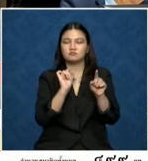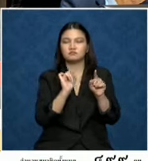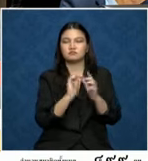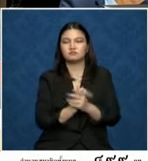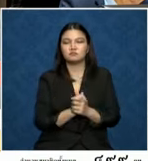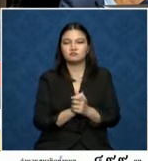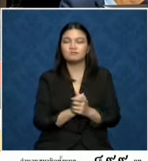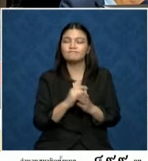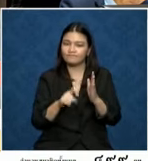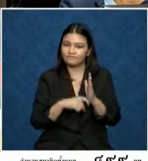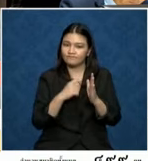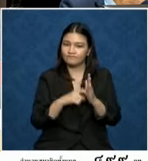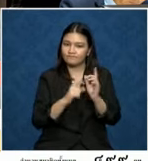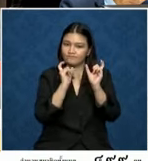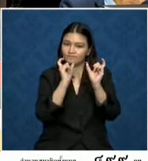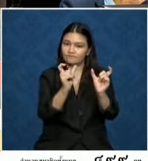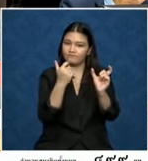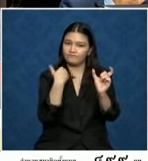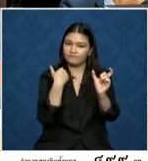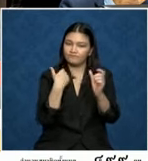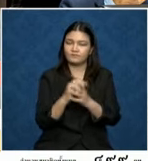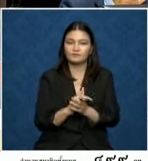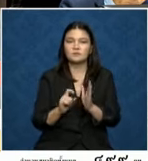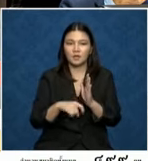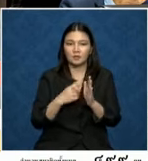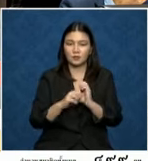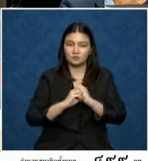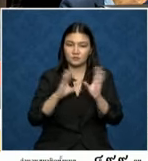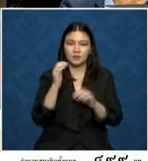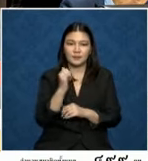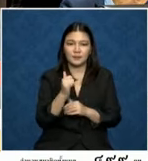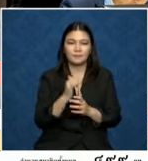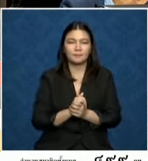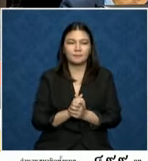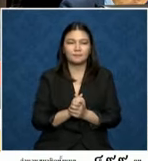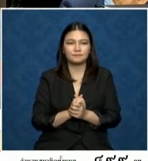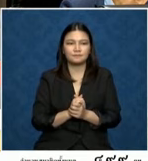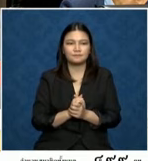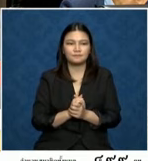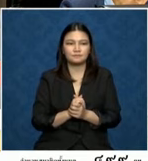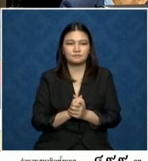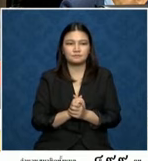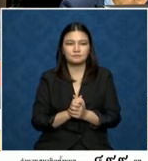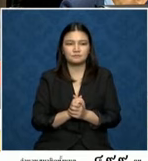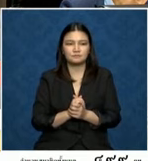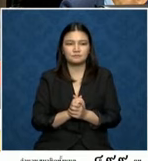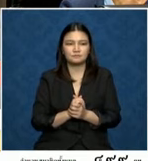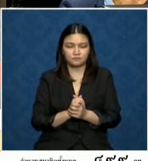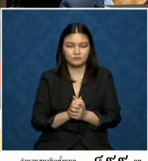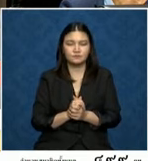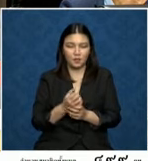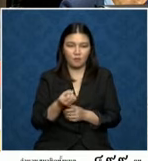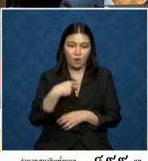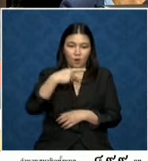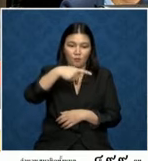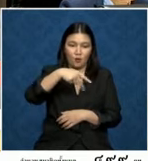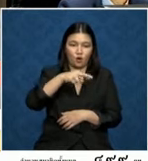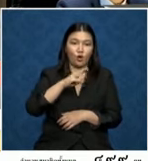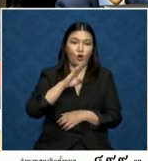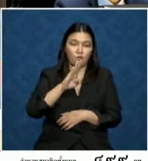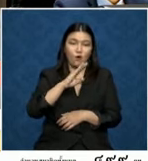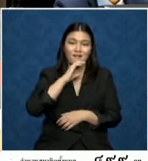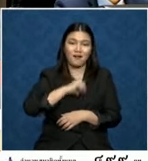2534เขียนเหตุผลกำกับไว้น่าสนใจครับมีน้ำหนักโดยบอกว่าโดยที่พระราชบัญญัติว่าด้วยความผิดอันเกิดจาก